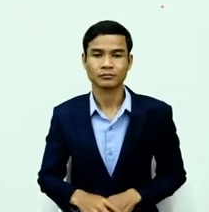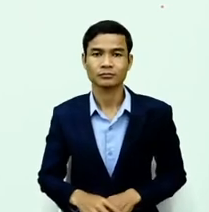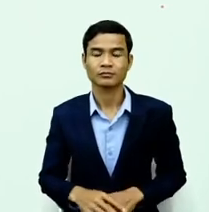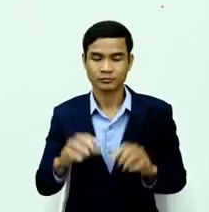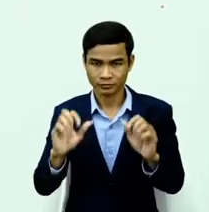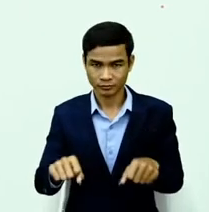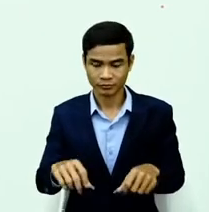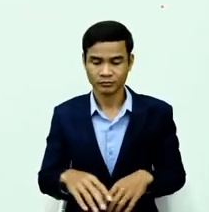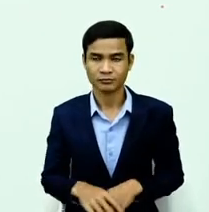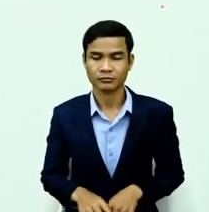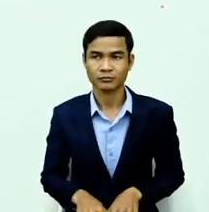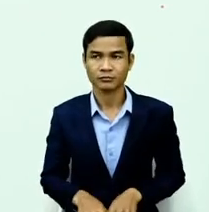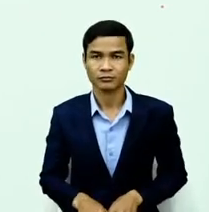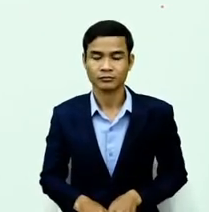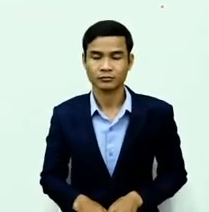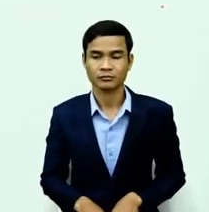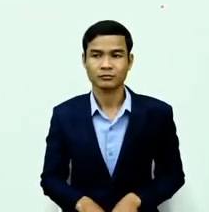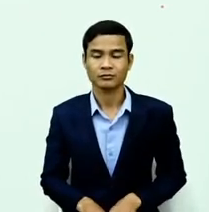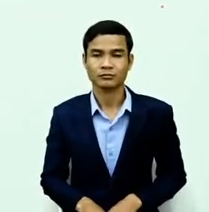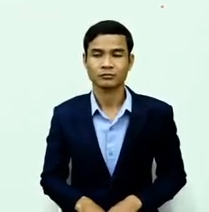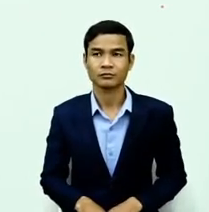trái